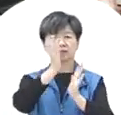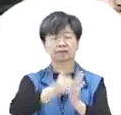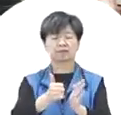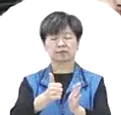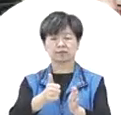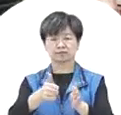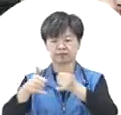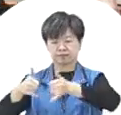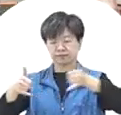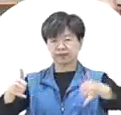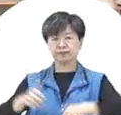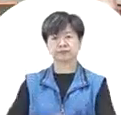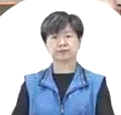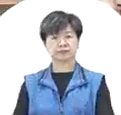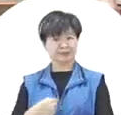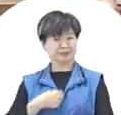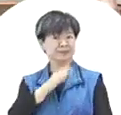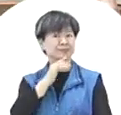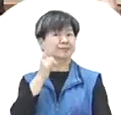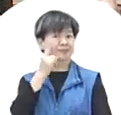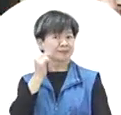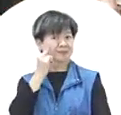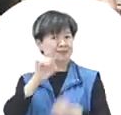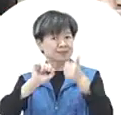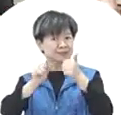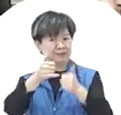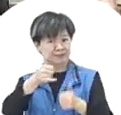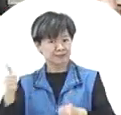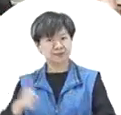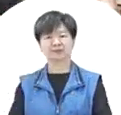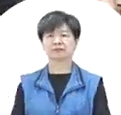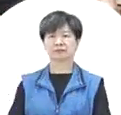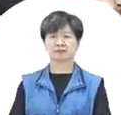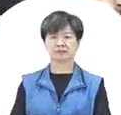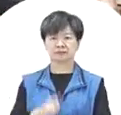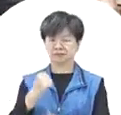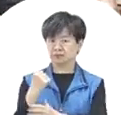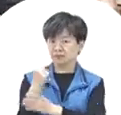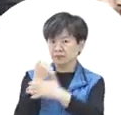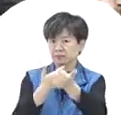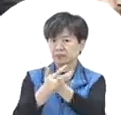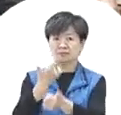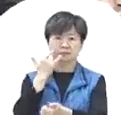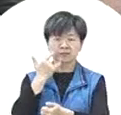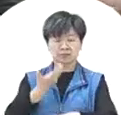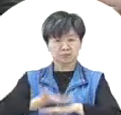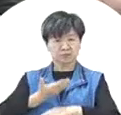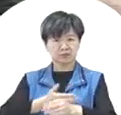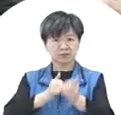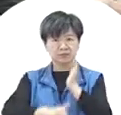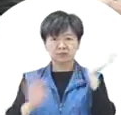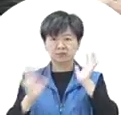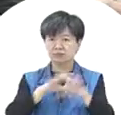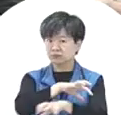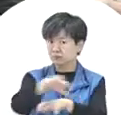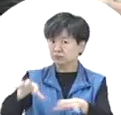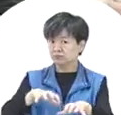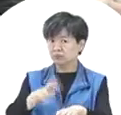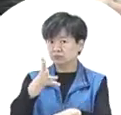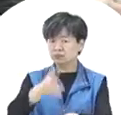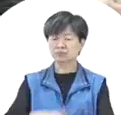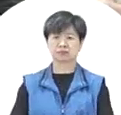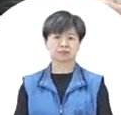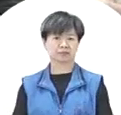您请教哈，我是妈妈议员，您支不支持给爸爸妈妈一个安心生育的环境呢？ 安心生